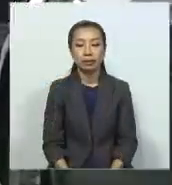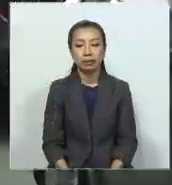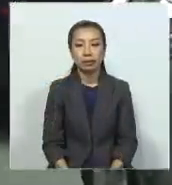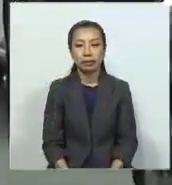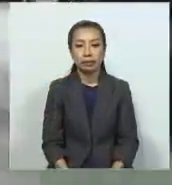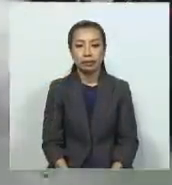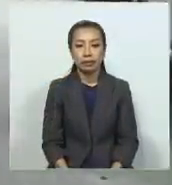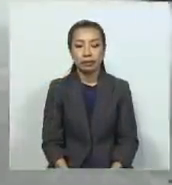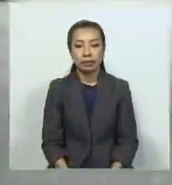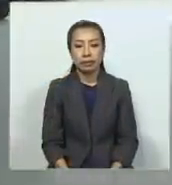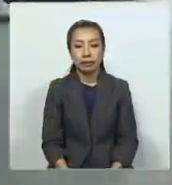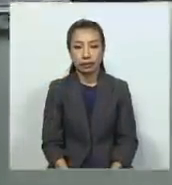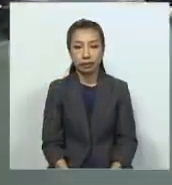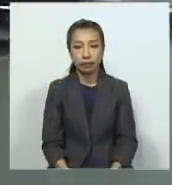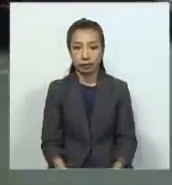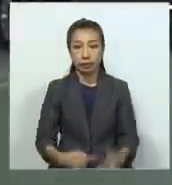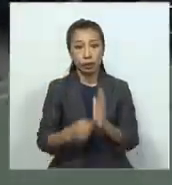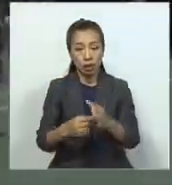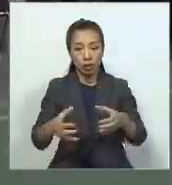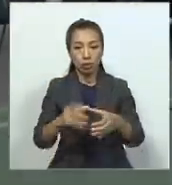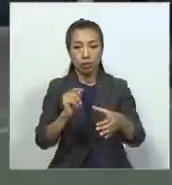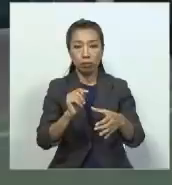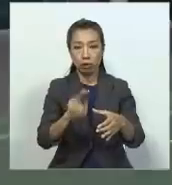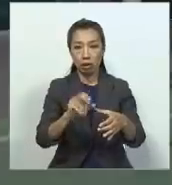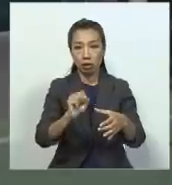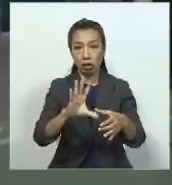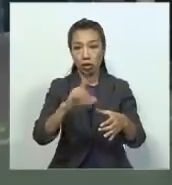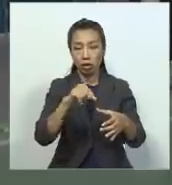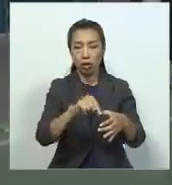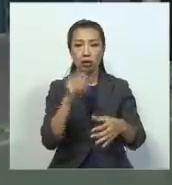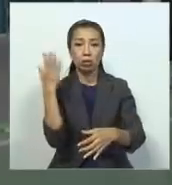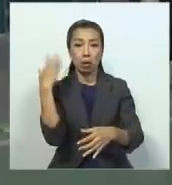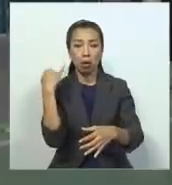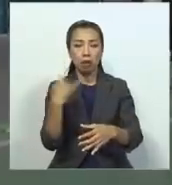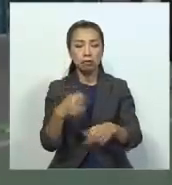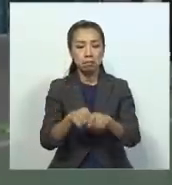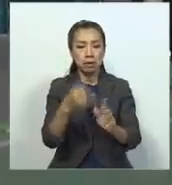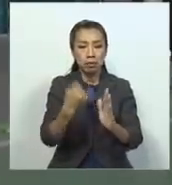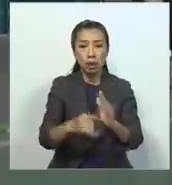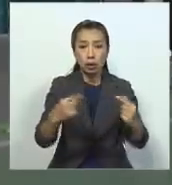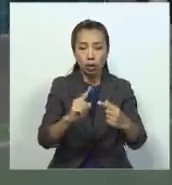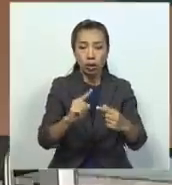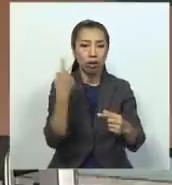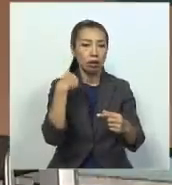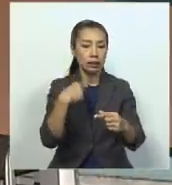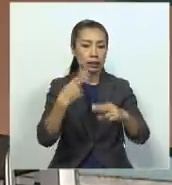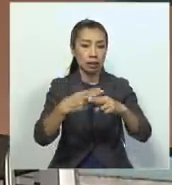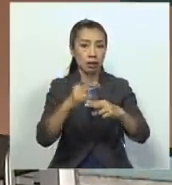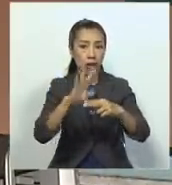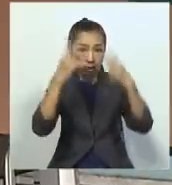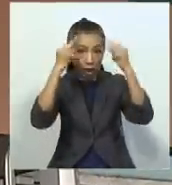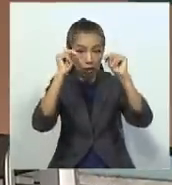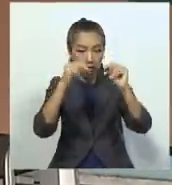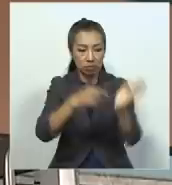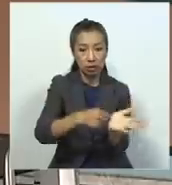โดยการพิจารณาคดียุคพรรคแทนรักษาชาติจากกรณีเสนอชื่อนายกรัฐมนตรีซึ่งกกตชี้ว่าเป็นการกระทำที่